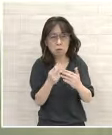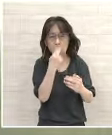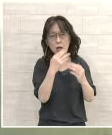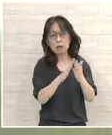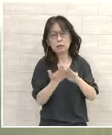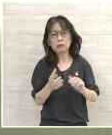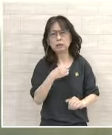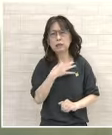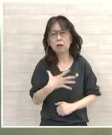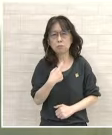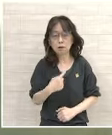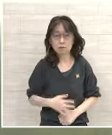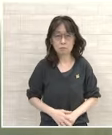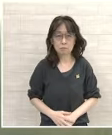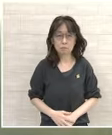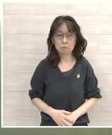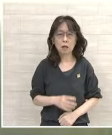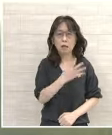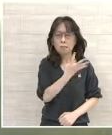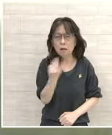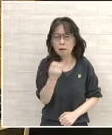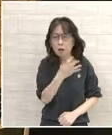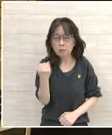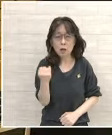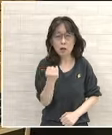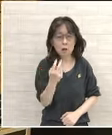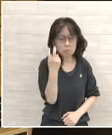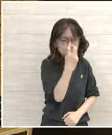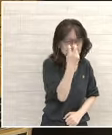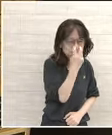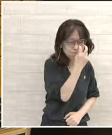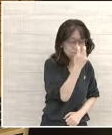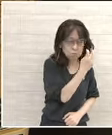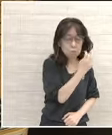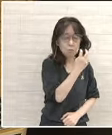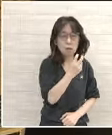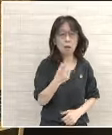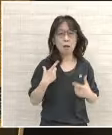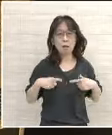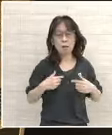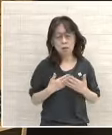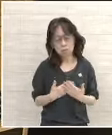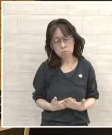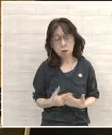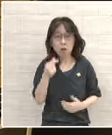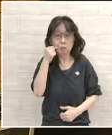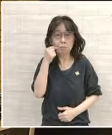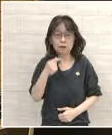何度も排気筒を点検し、気が休まらない日々が続いています。